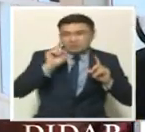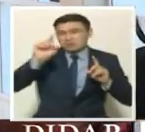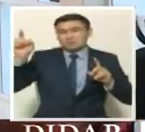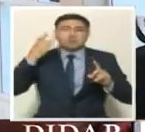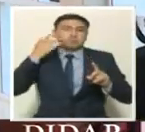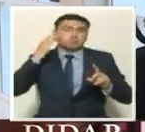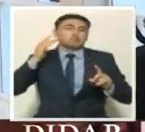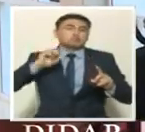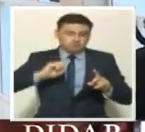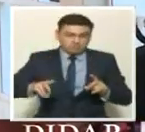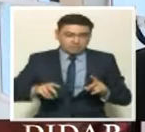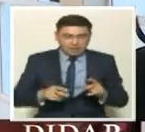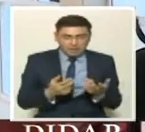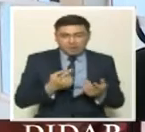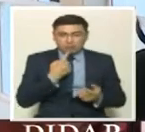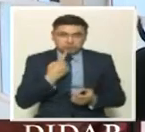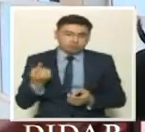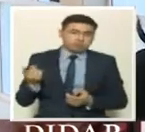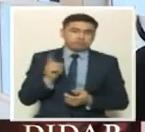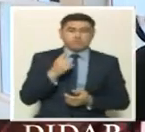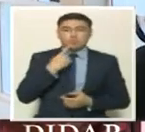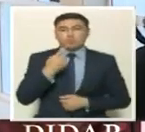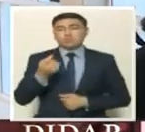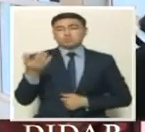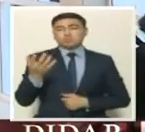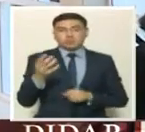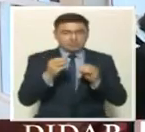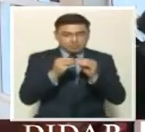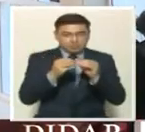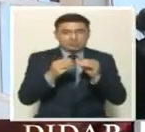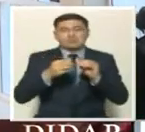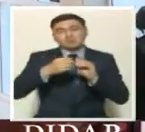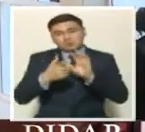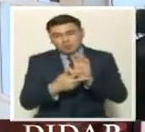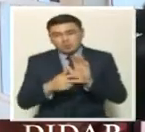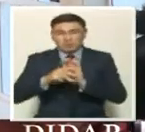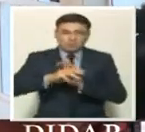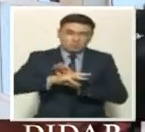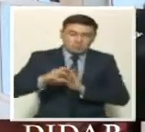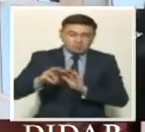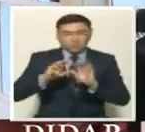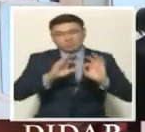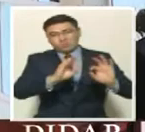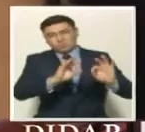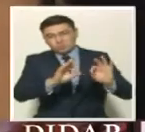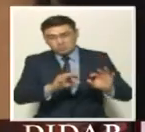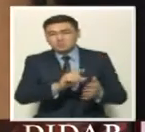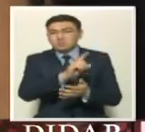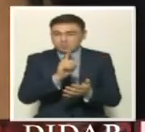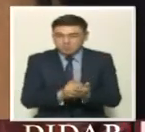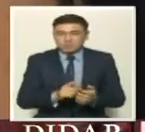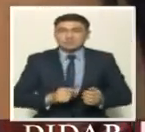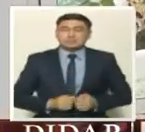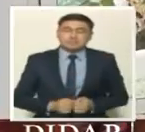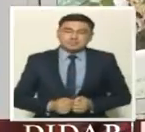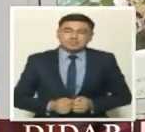отведенных 18 минут должен рассказать о своих достижениях мы намерены продолжить такие полезные теток на региональном уровне Моя тема